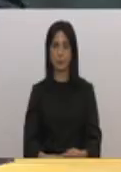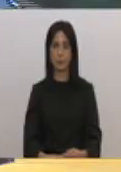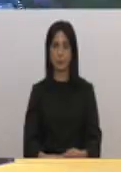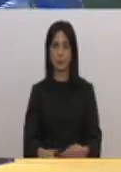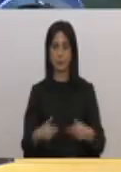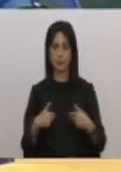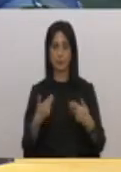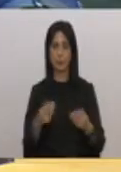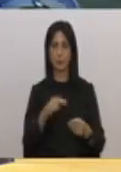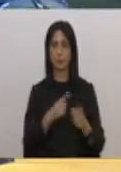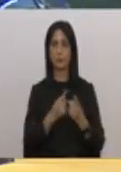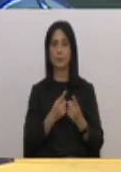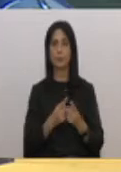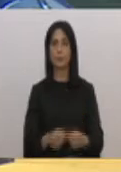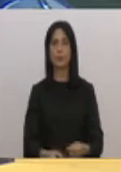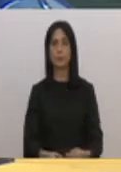Მოგესალმებით, კოლეგებო.